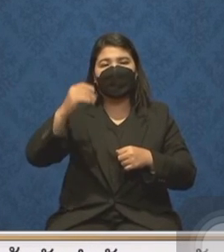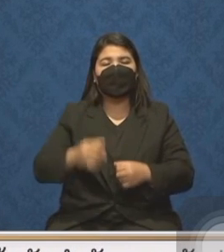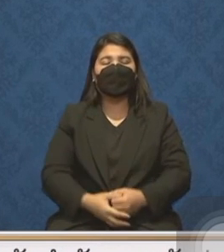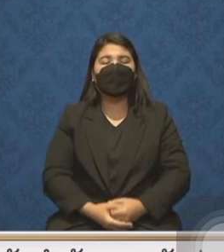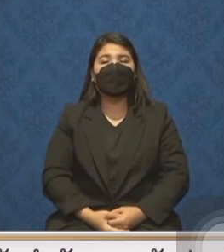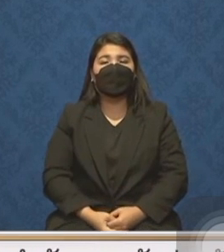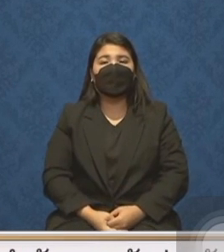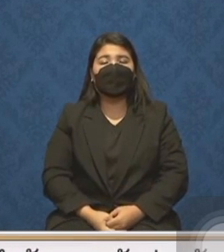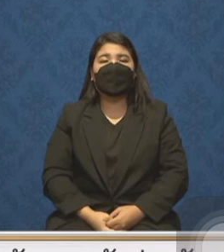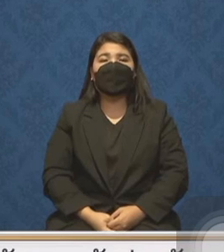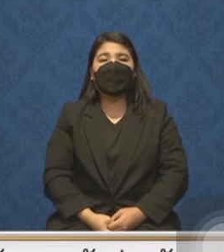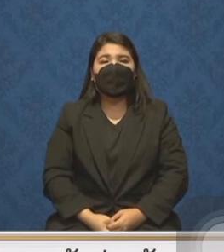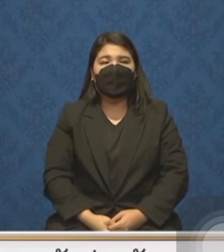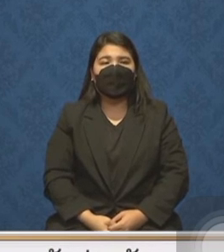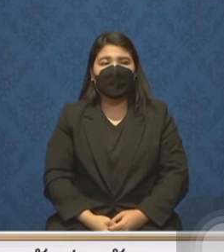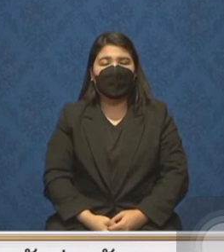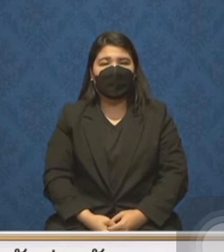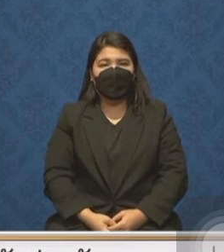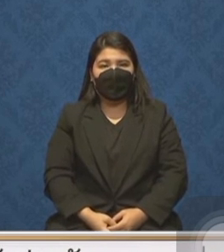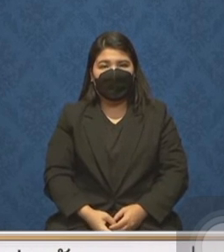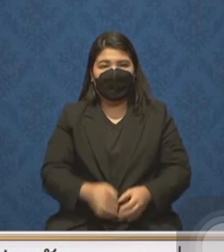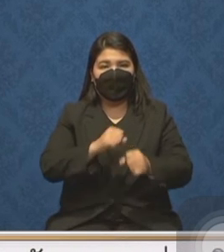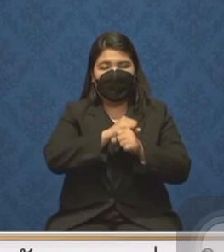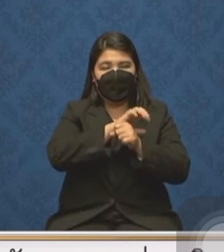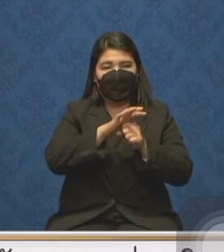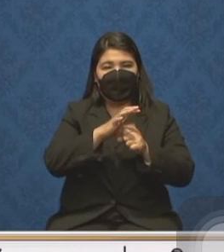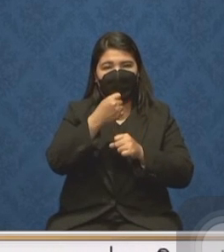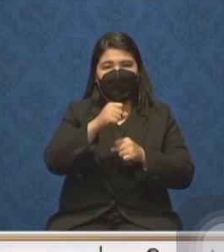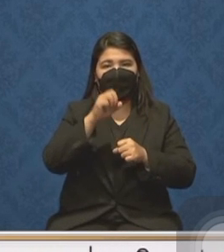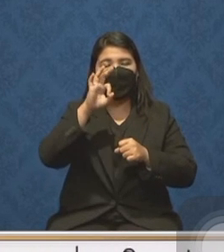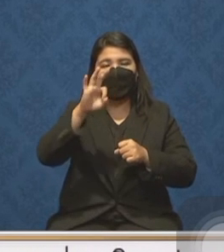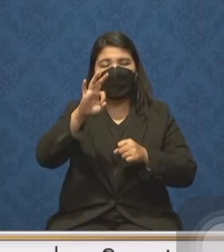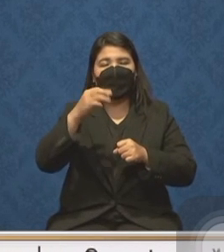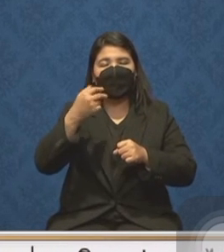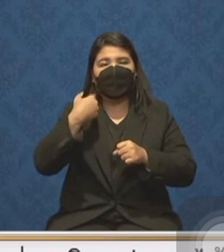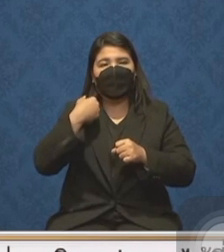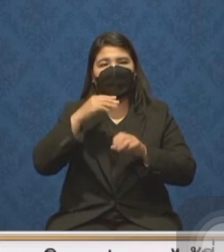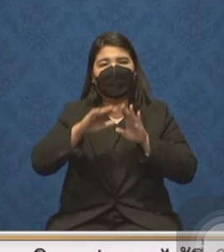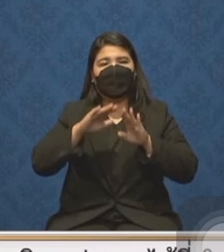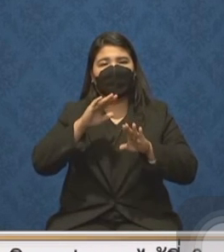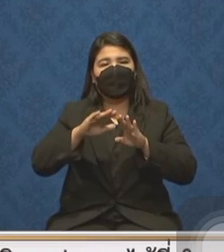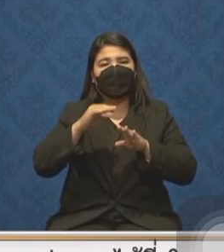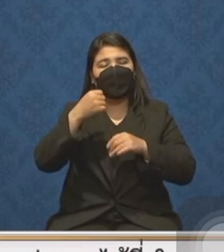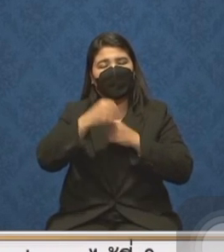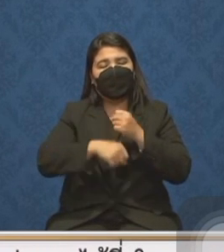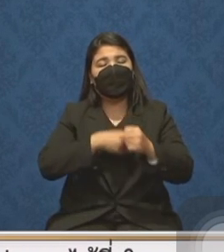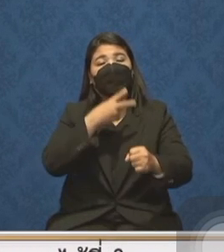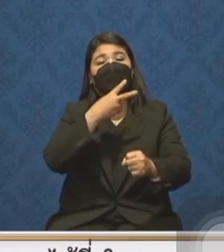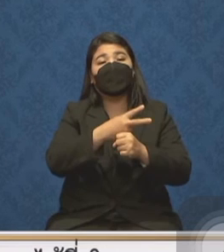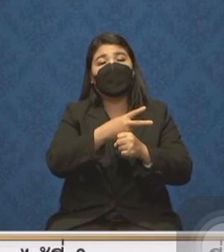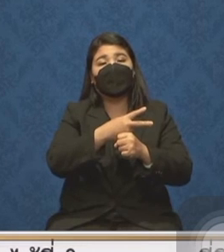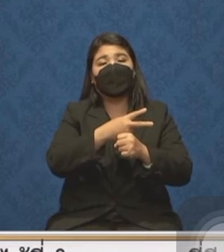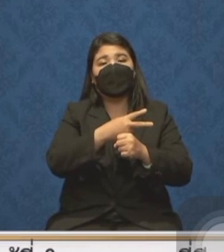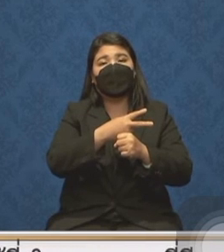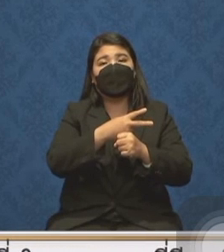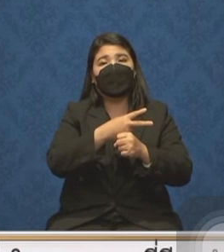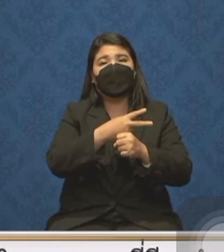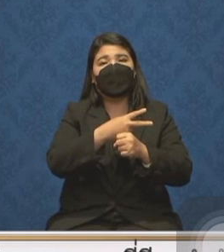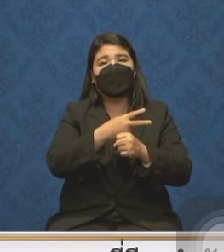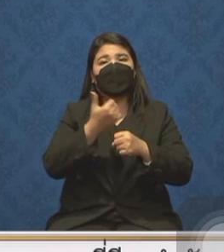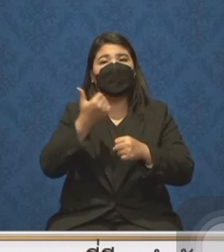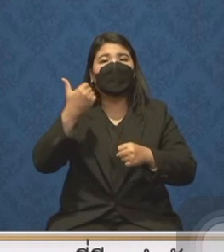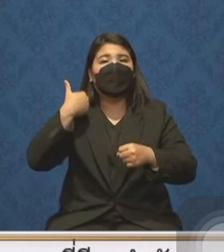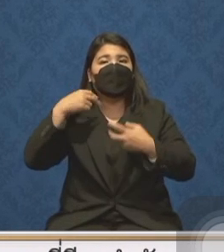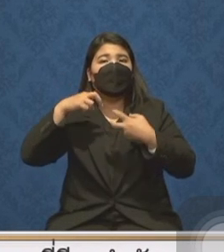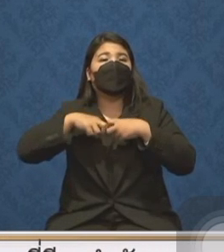ครับในช่วงที่เรามีวิกฤตโควิด-19 มาอย่างน้อย2ปีซ้ำกับที่เรามีปัญห